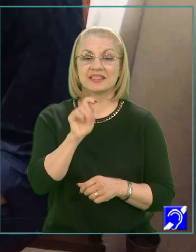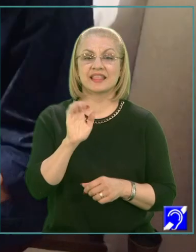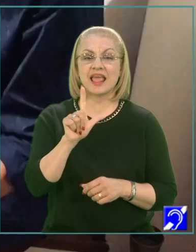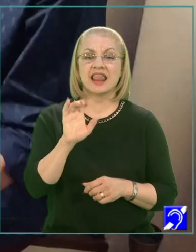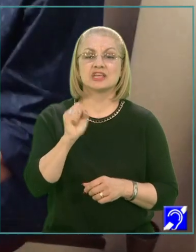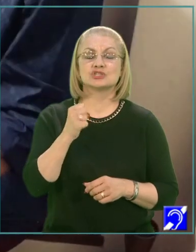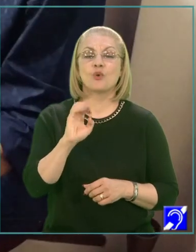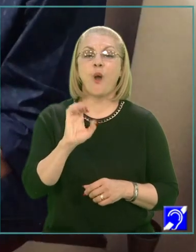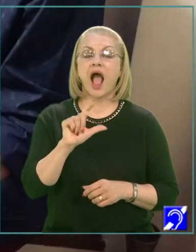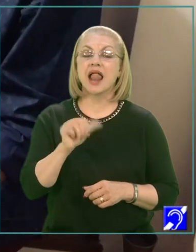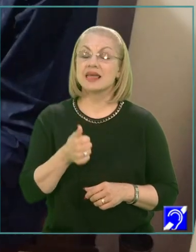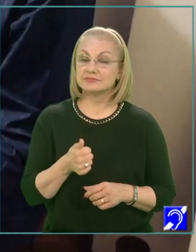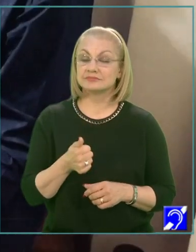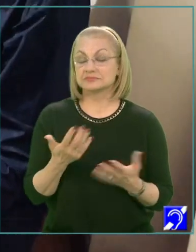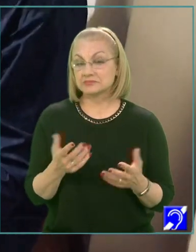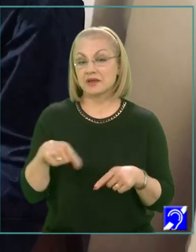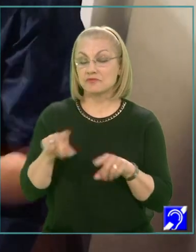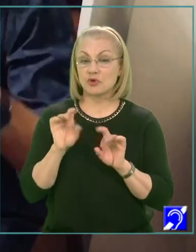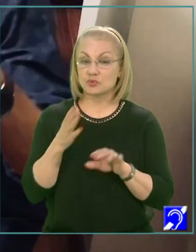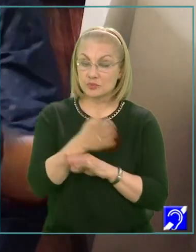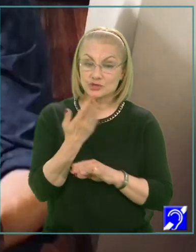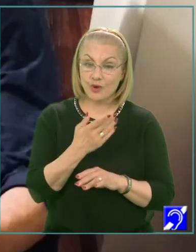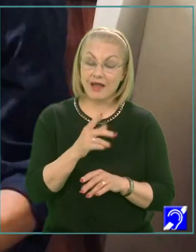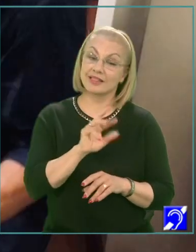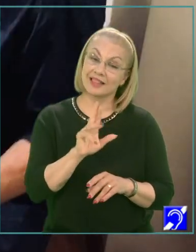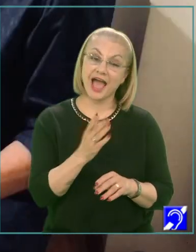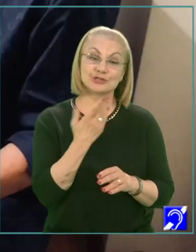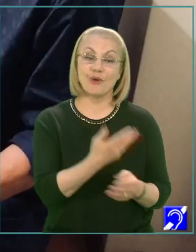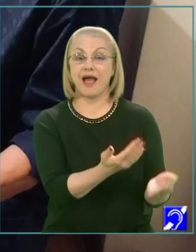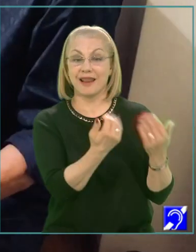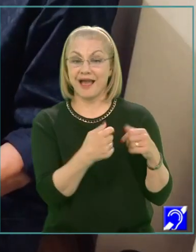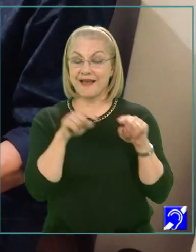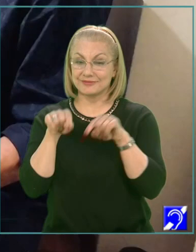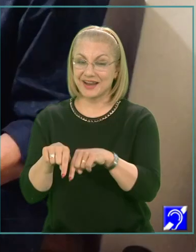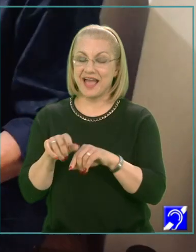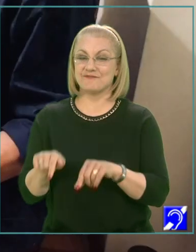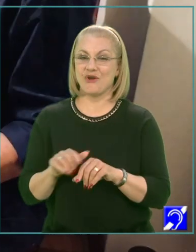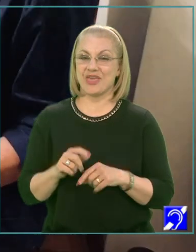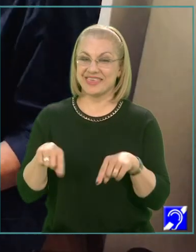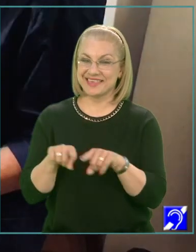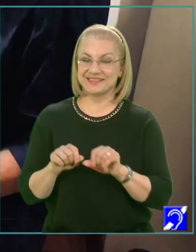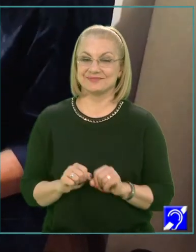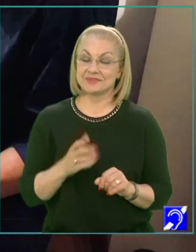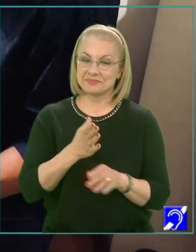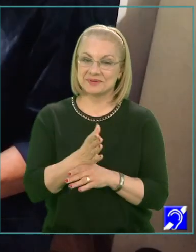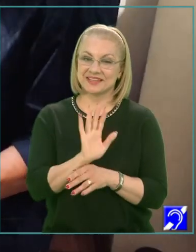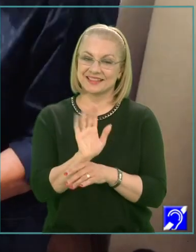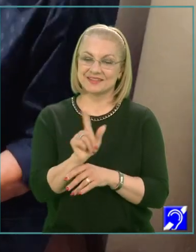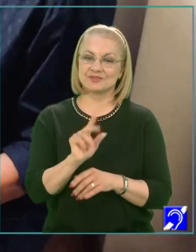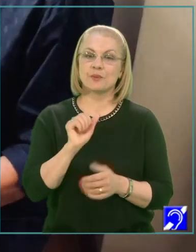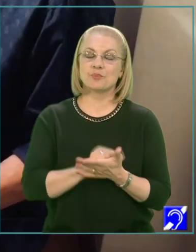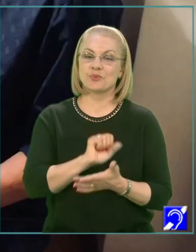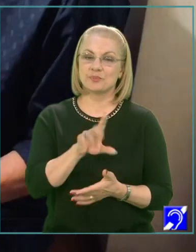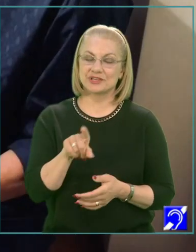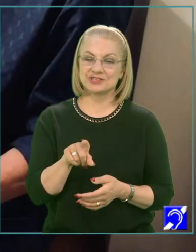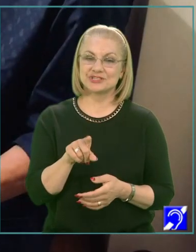Teleșcoală. Așadar, chiar dacă nu mergeți la școală, vine școala la voi prin intermediul emisiunilor televiziunii publice,